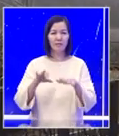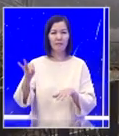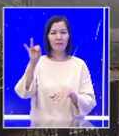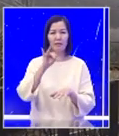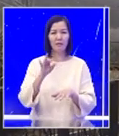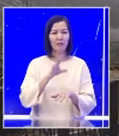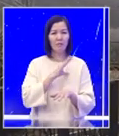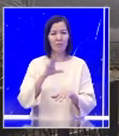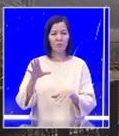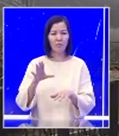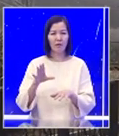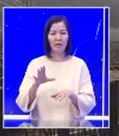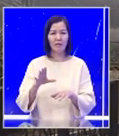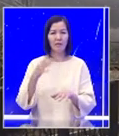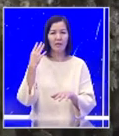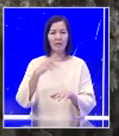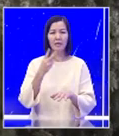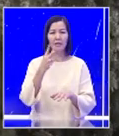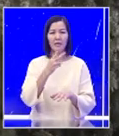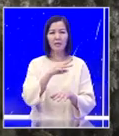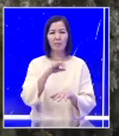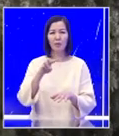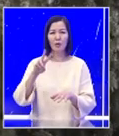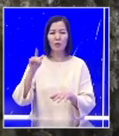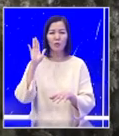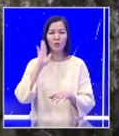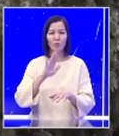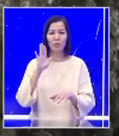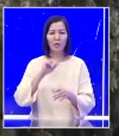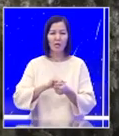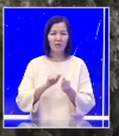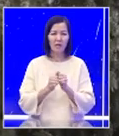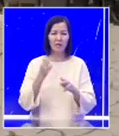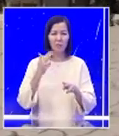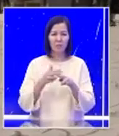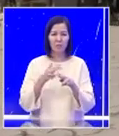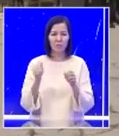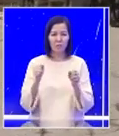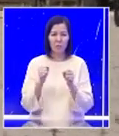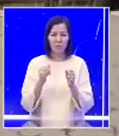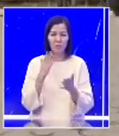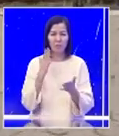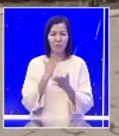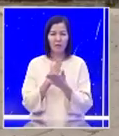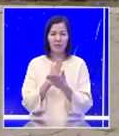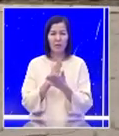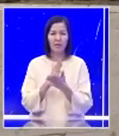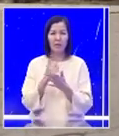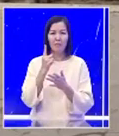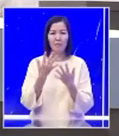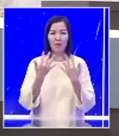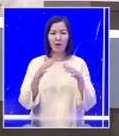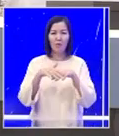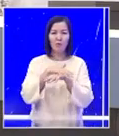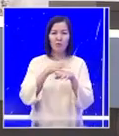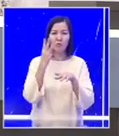болмаған. Таубасынан құлаған 42 миллион тонна су. Мұз сені тас қиыршығы аралас. Қызылағашты жермен жексен етті.